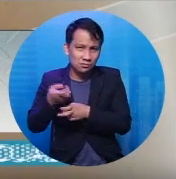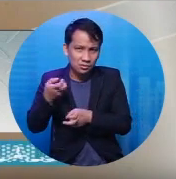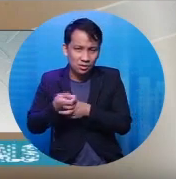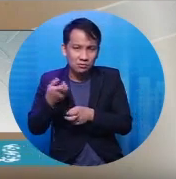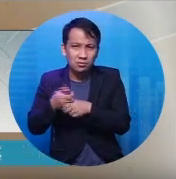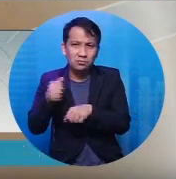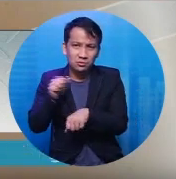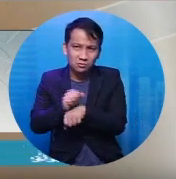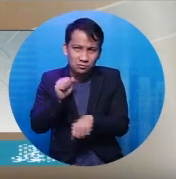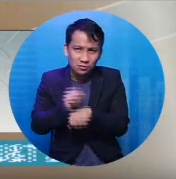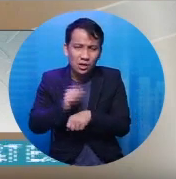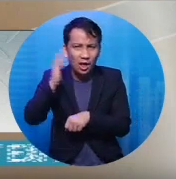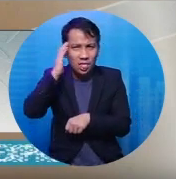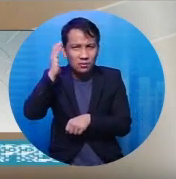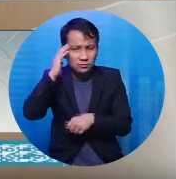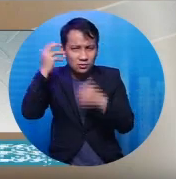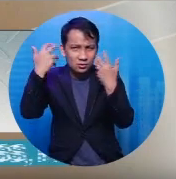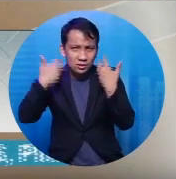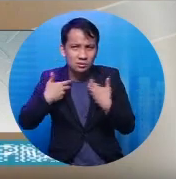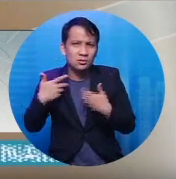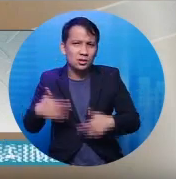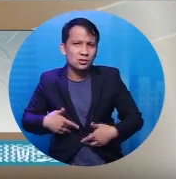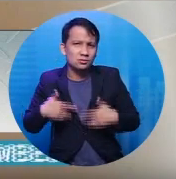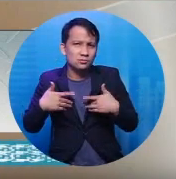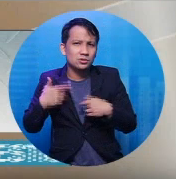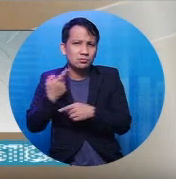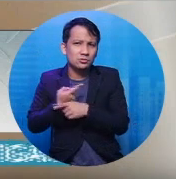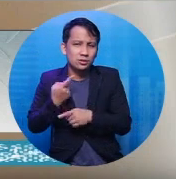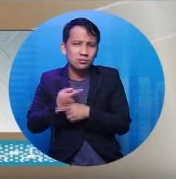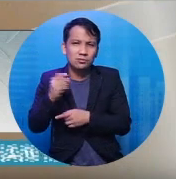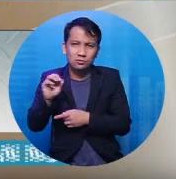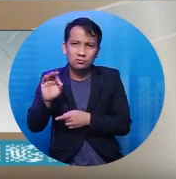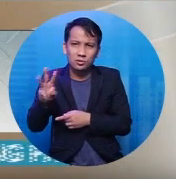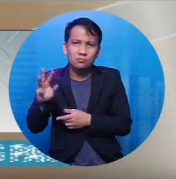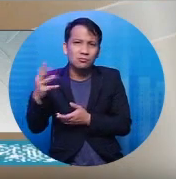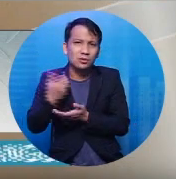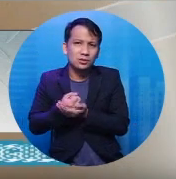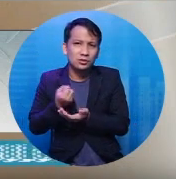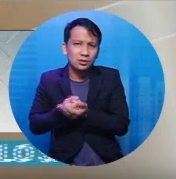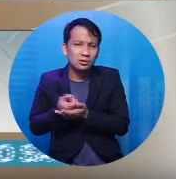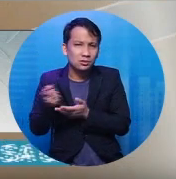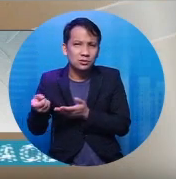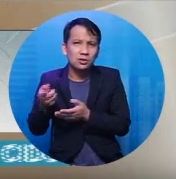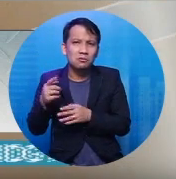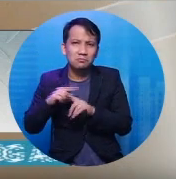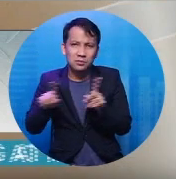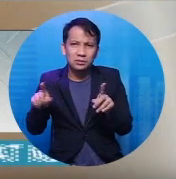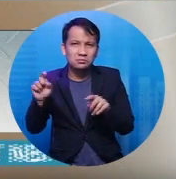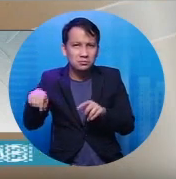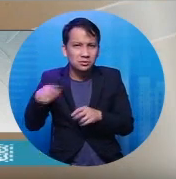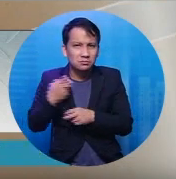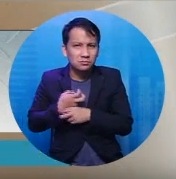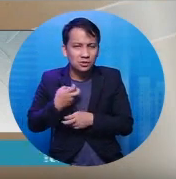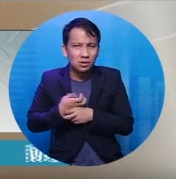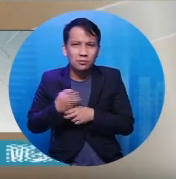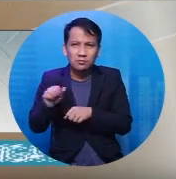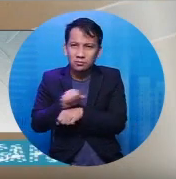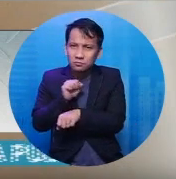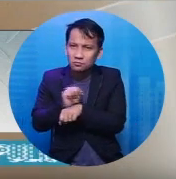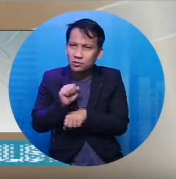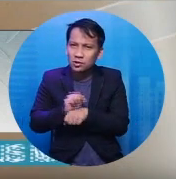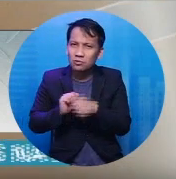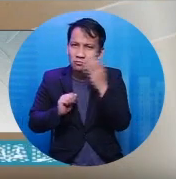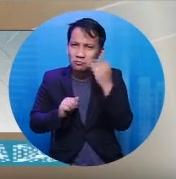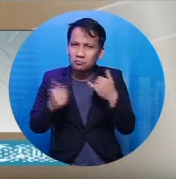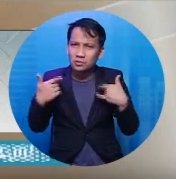dyan, pinagpapawisan mo. Alam ko po, yung buhay ng OFW, napakahirap po. Magandang ang kita, pero mahirap, pinaghihirapan talaga. Bakit ma'am,